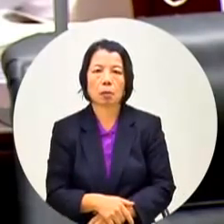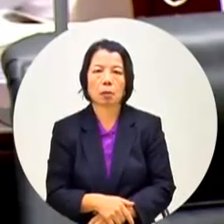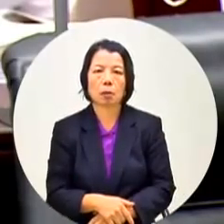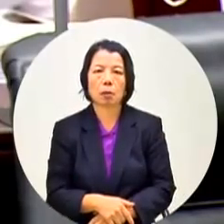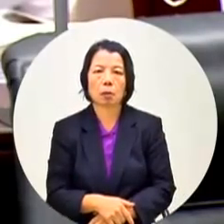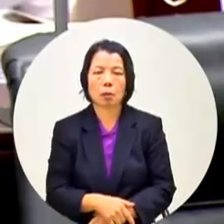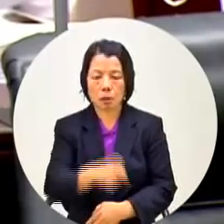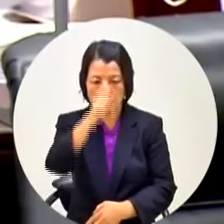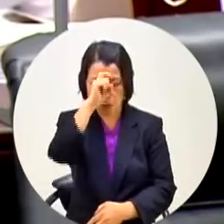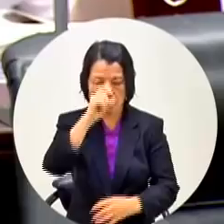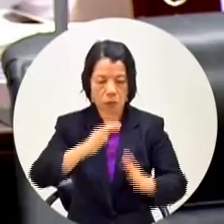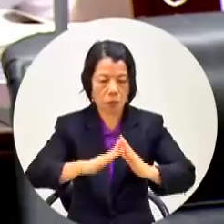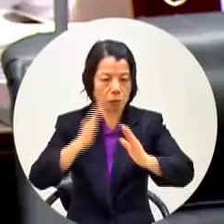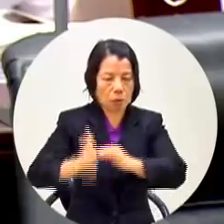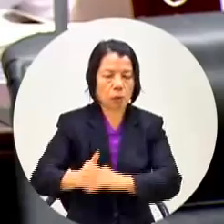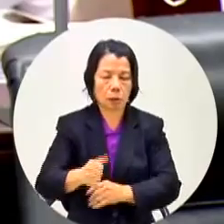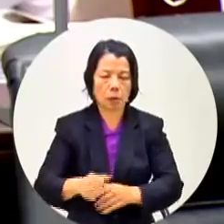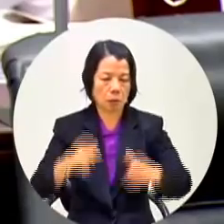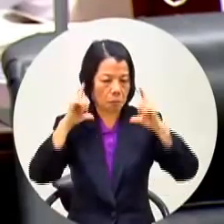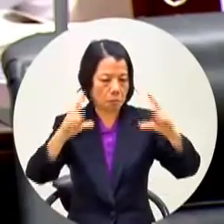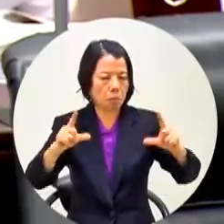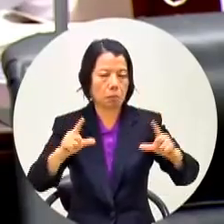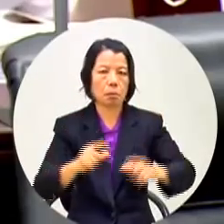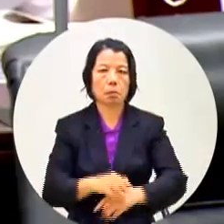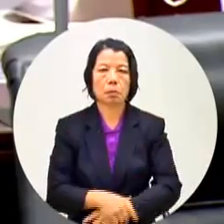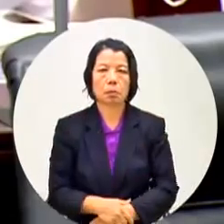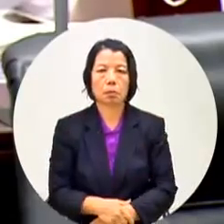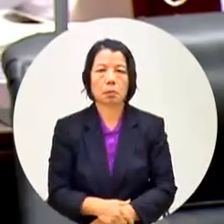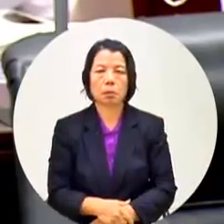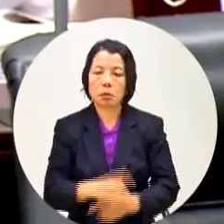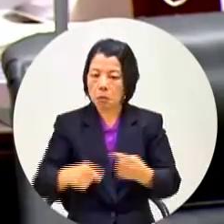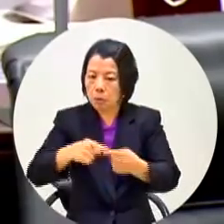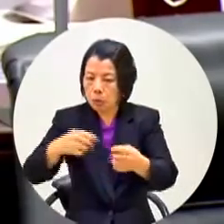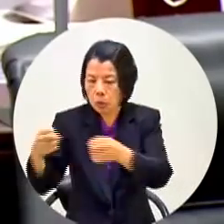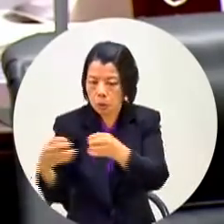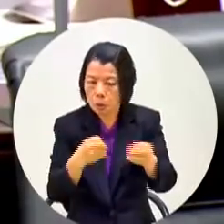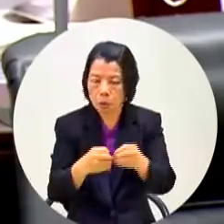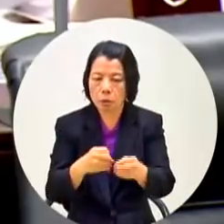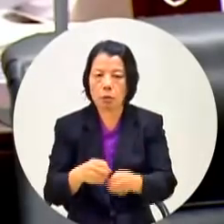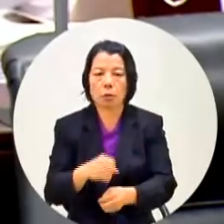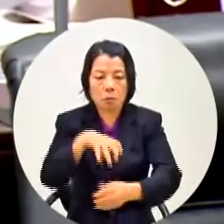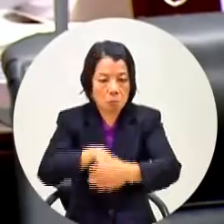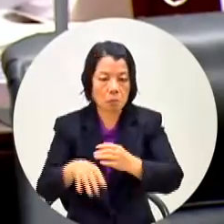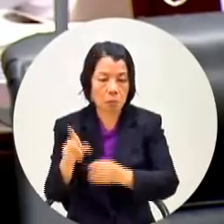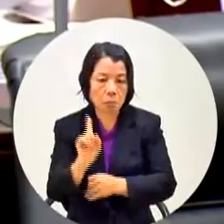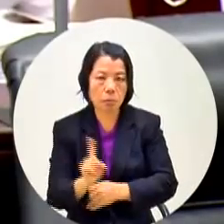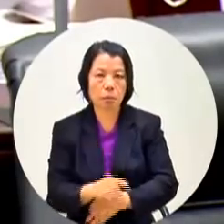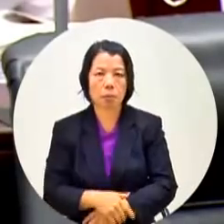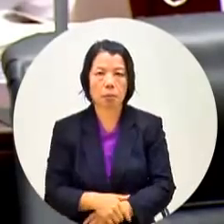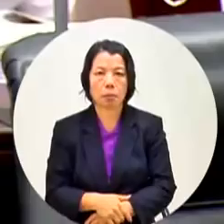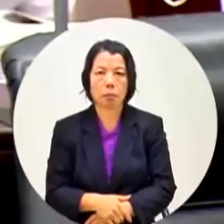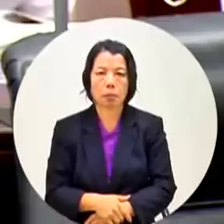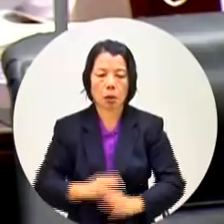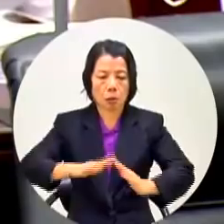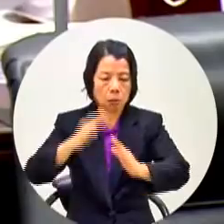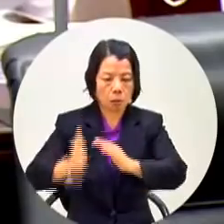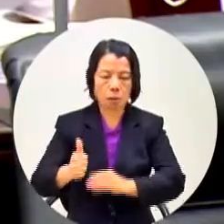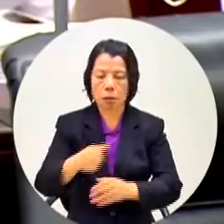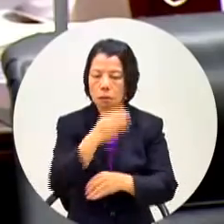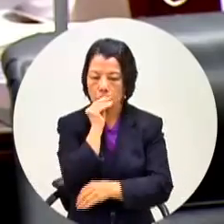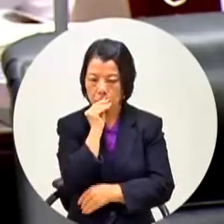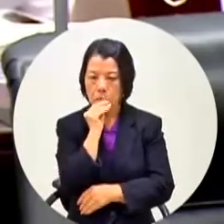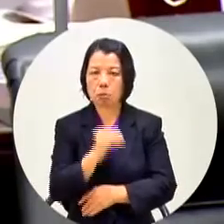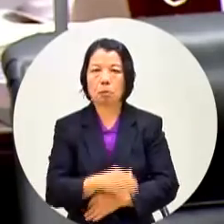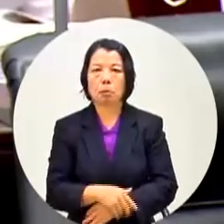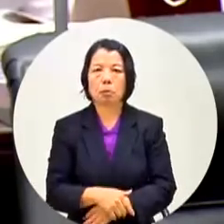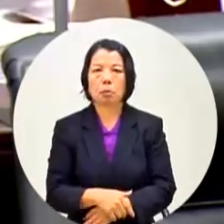说，我们应该好好讨论实质内容，包括什么什么，但是市长都不讲，那这样子无助于我们真的可